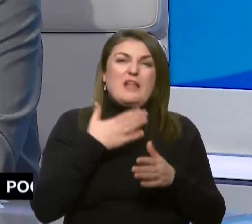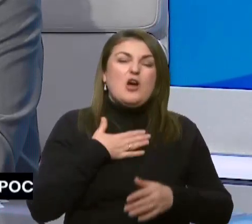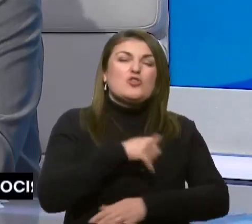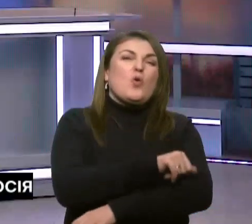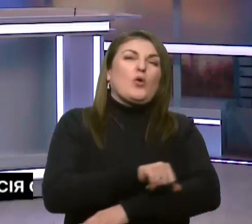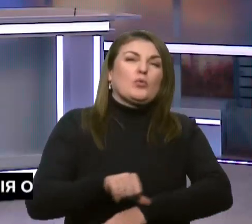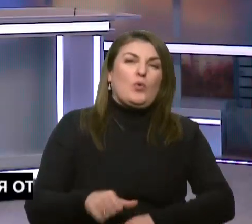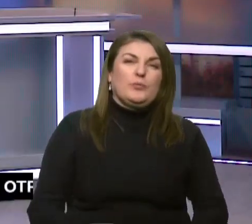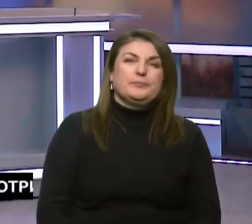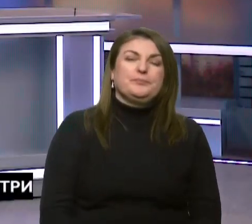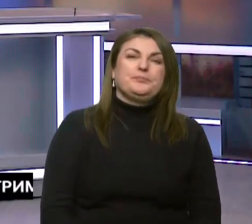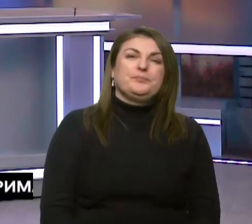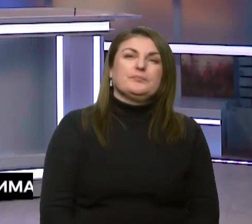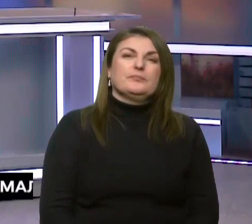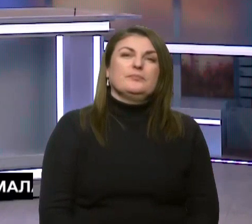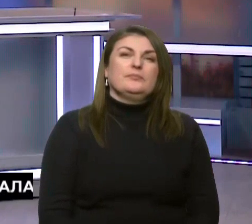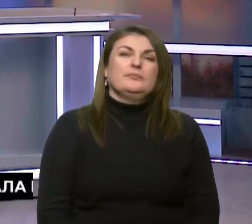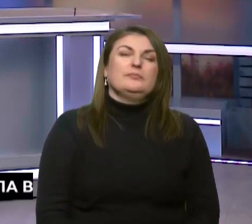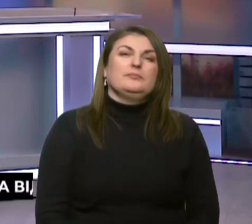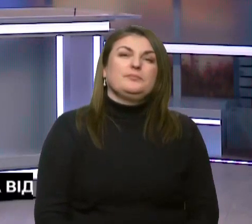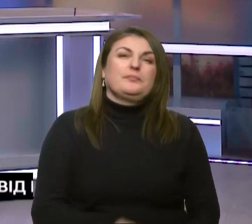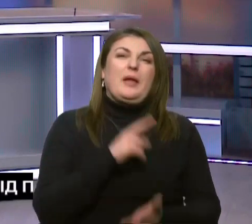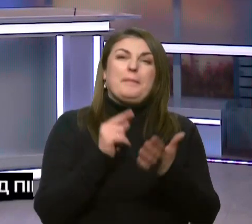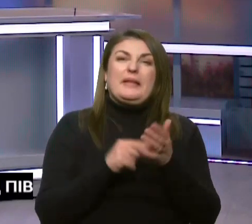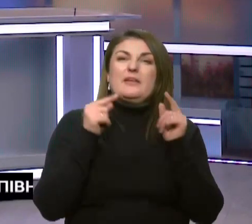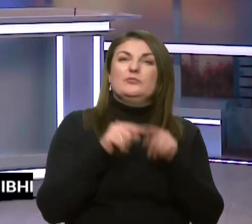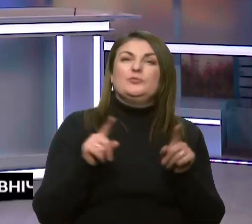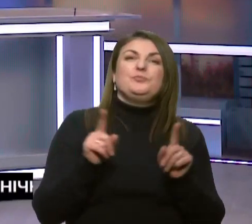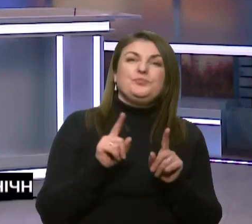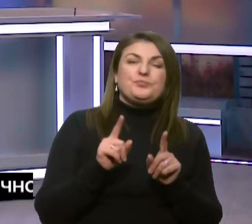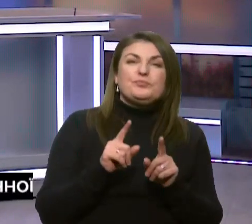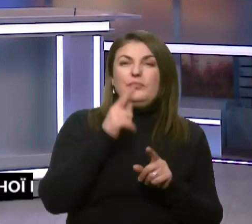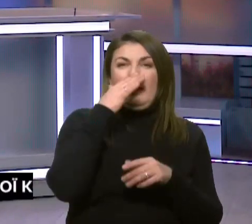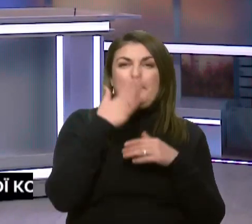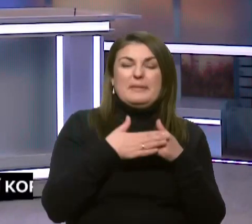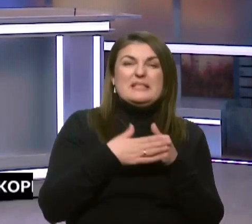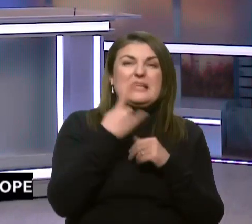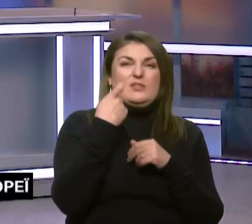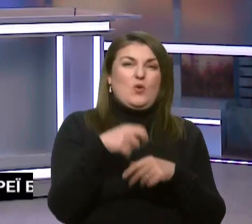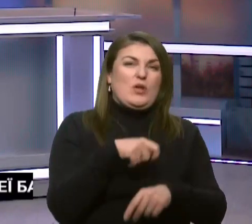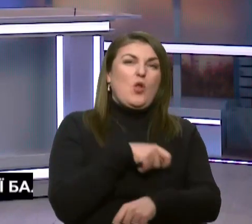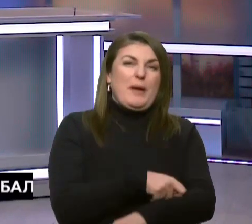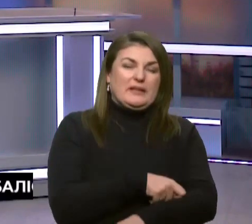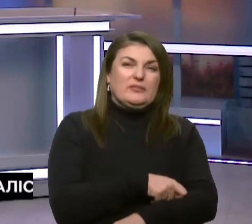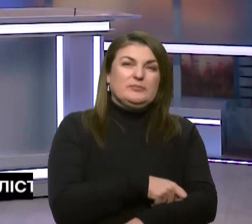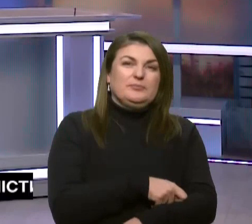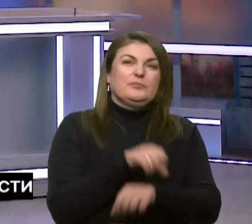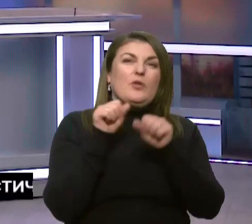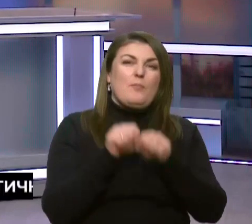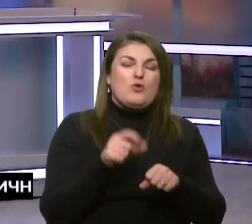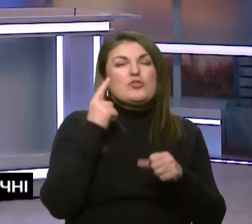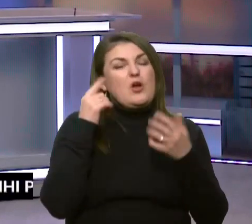кордону? Питання в тому, що близько 100 кілометрів